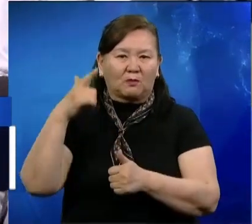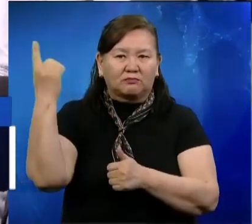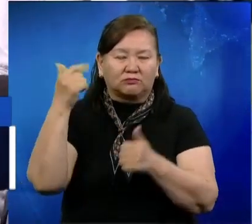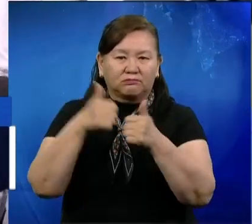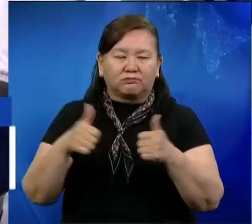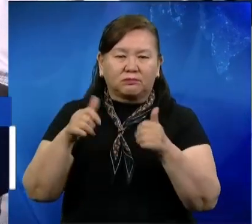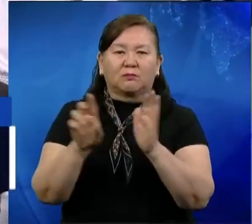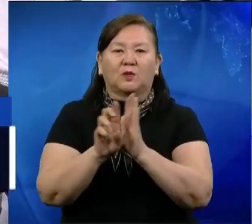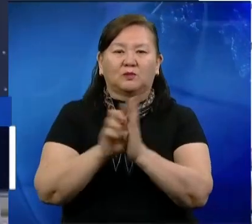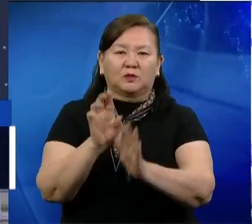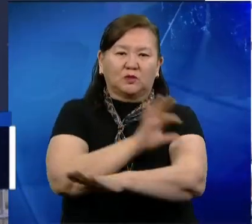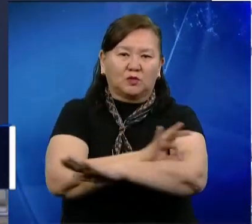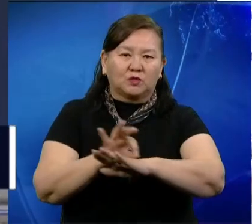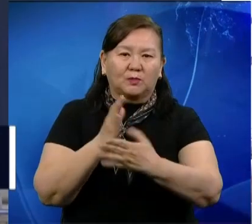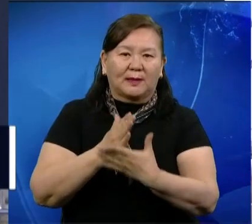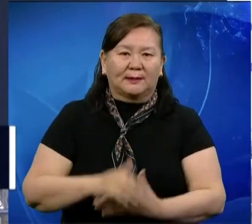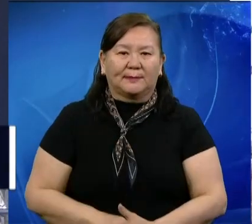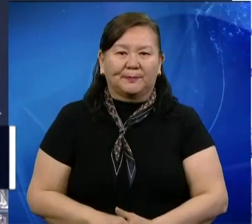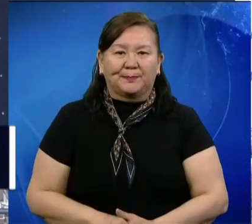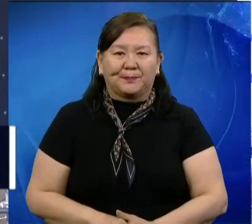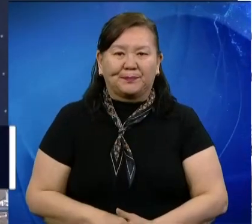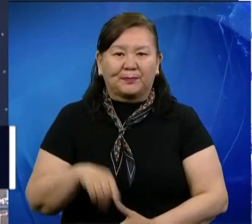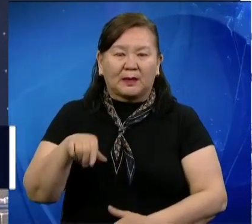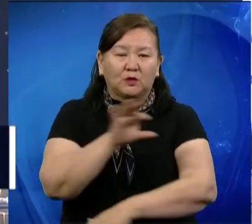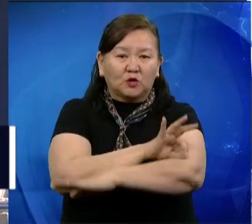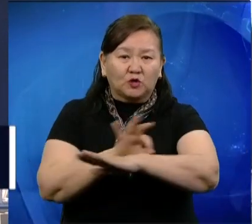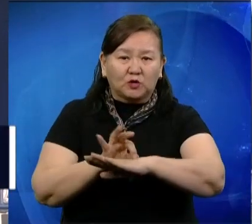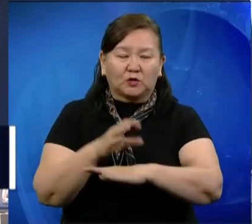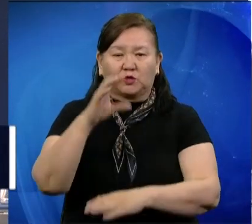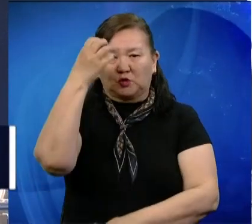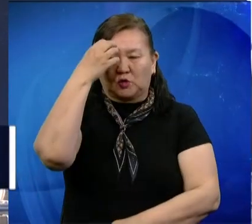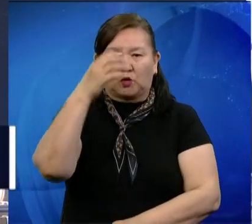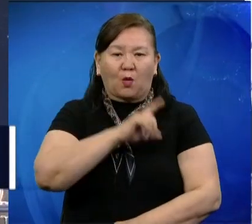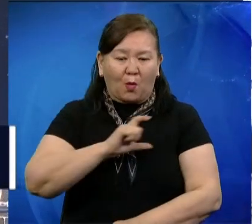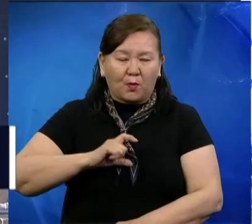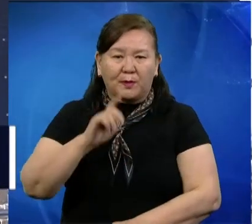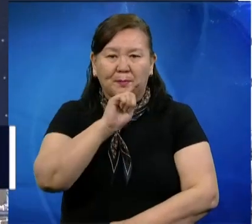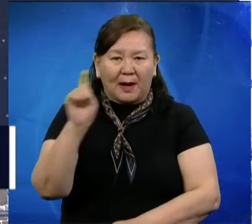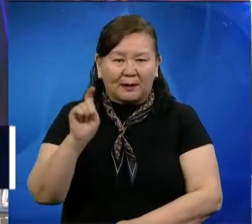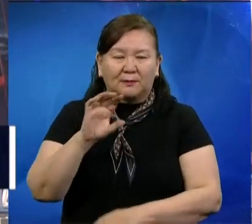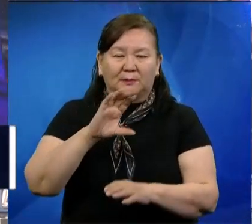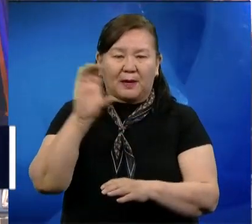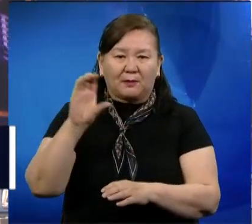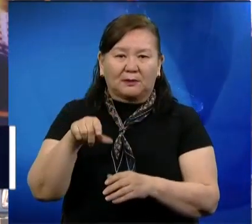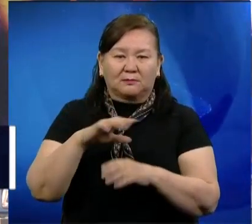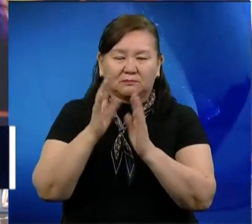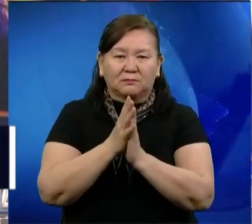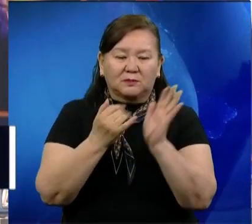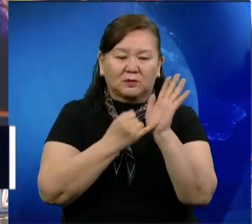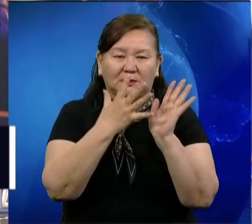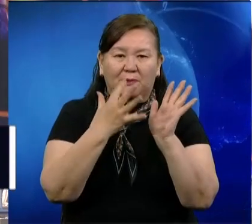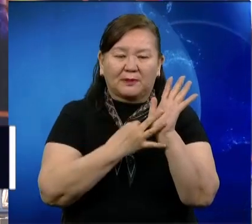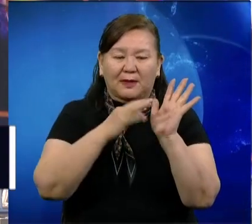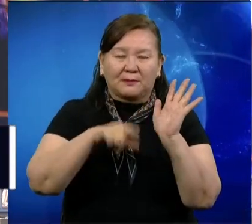боломжтой ийм төсөл байж байгаа. Уг төслийг төр хувийн эвслийн түншлэлээр хэрэгжүүлэх бөгөөд нийт өртөг нь 658